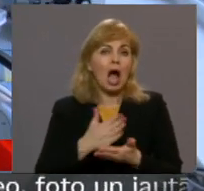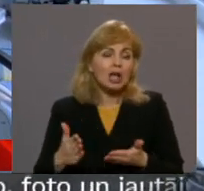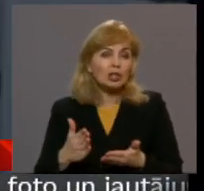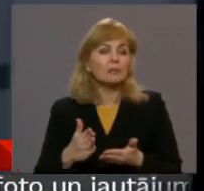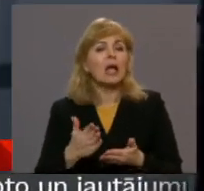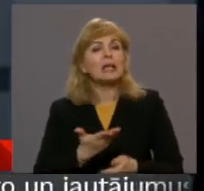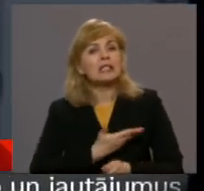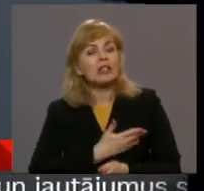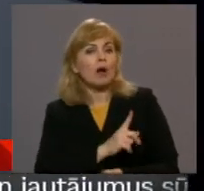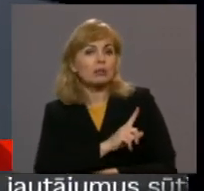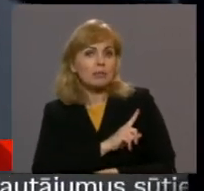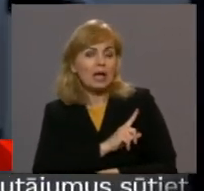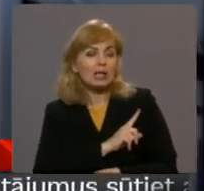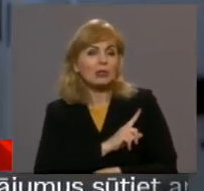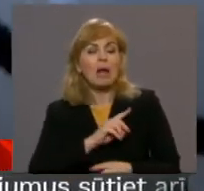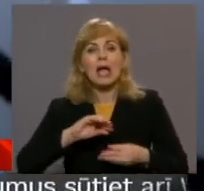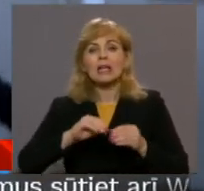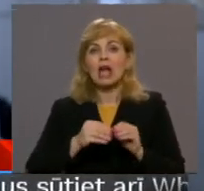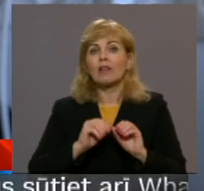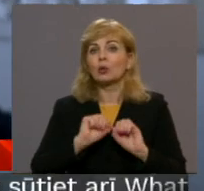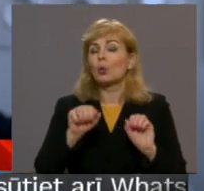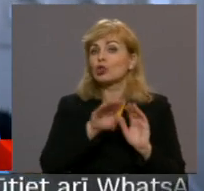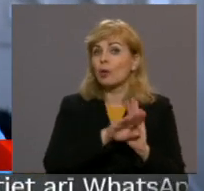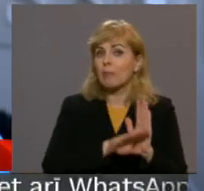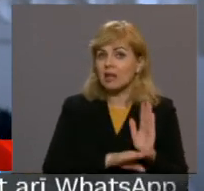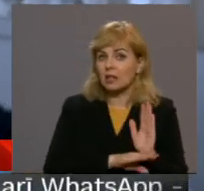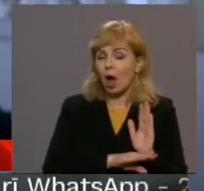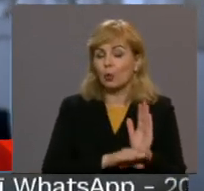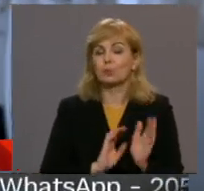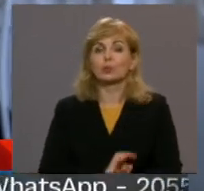piesardzīgi un ievērojot drošības pasākumus. Judita Čunka, Latvijas televīzija.